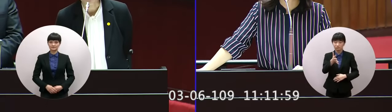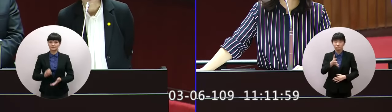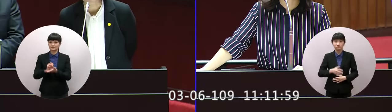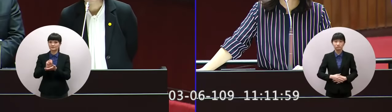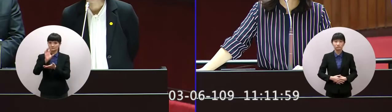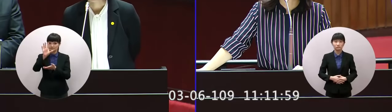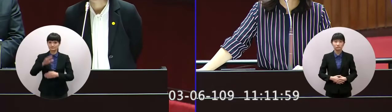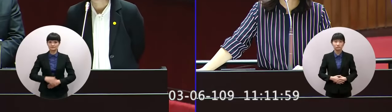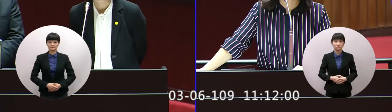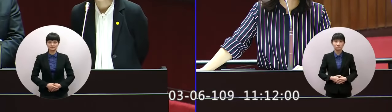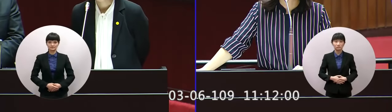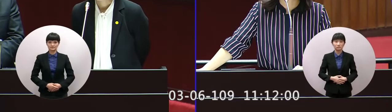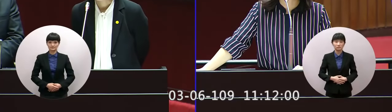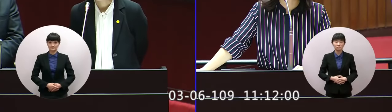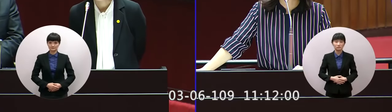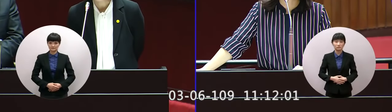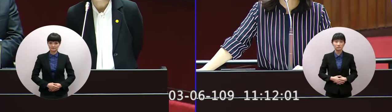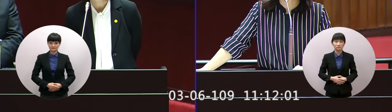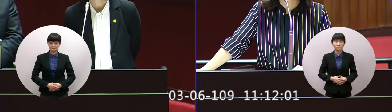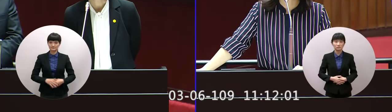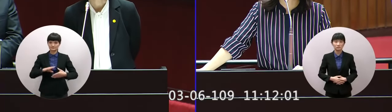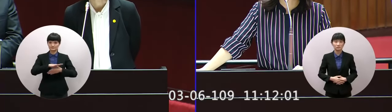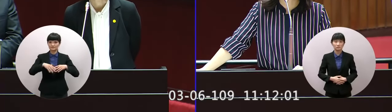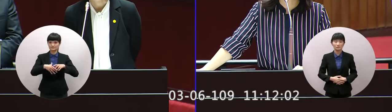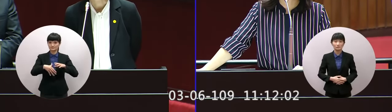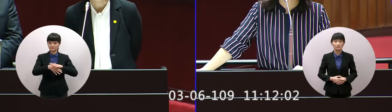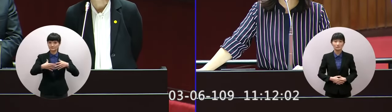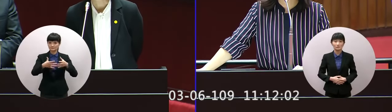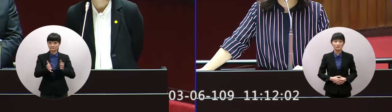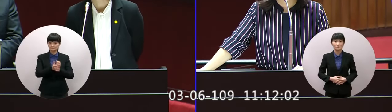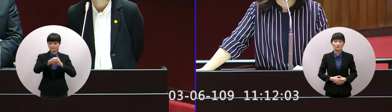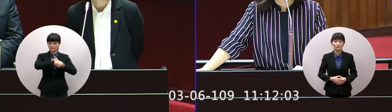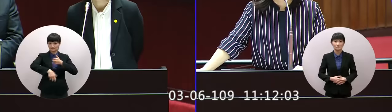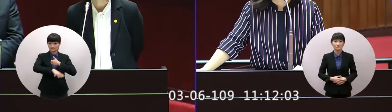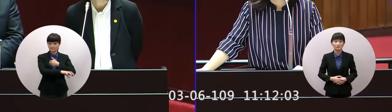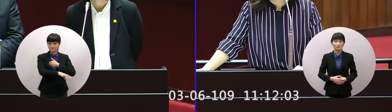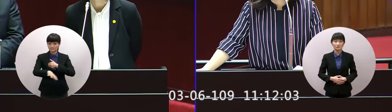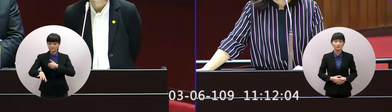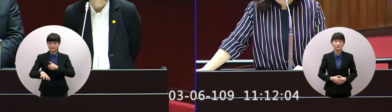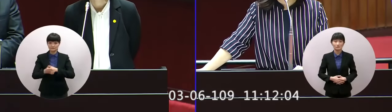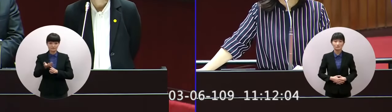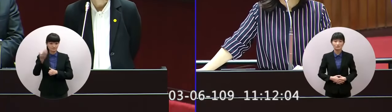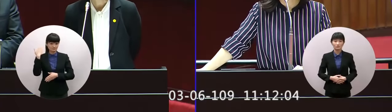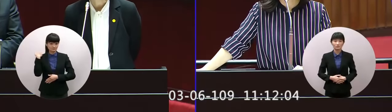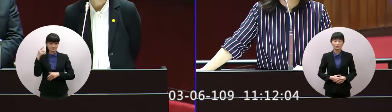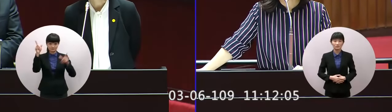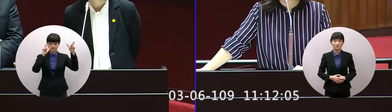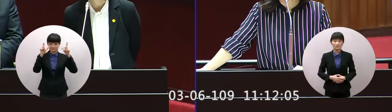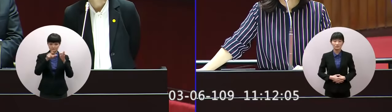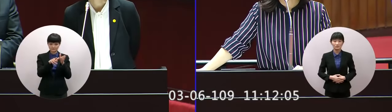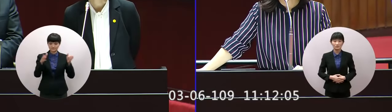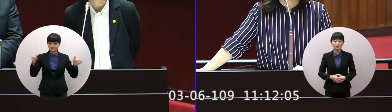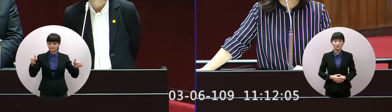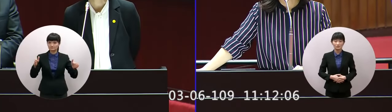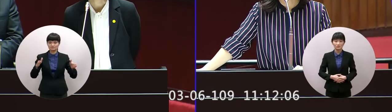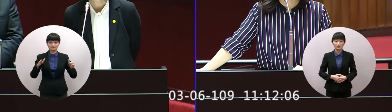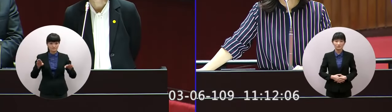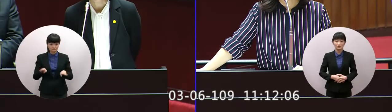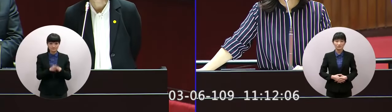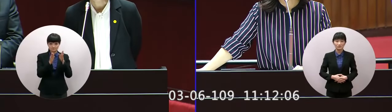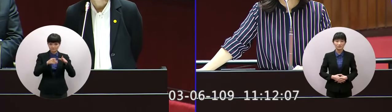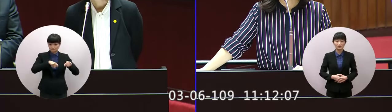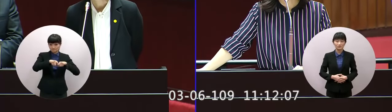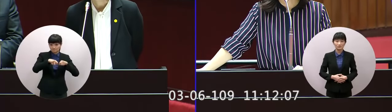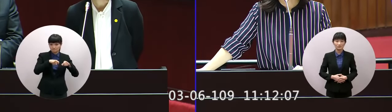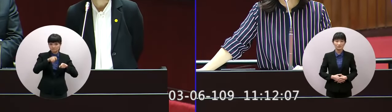报告委员啊，其实文化部所属的场馆啊，其实从春节期间就展开相关防疫的